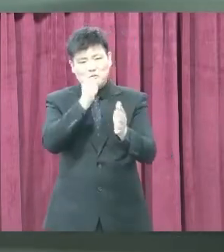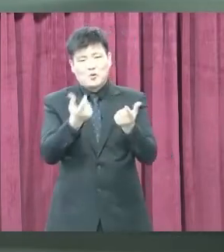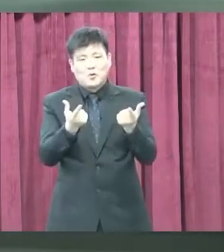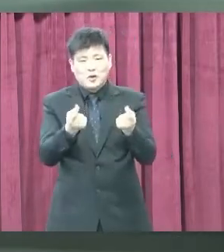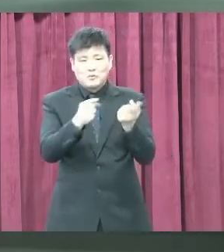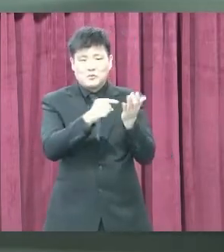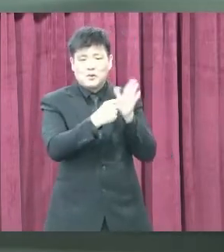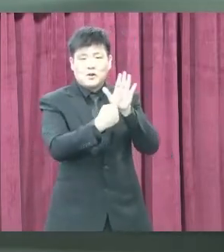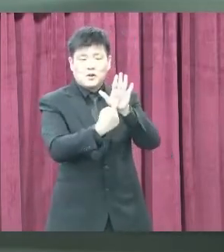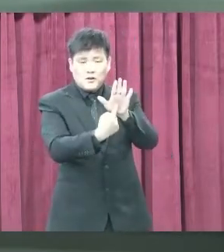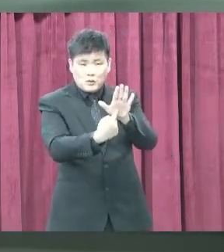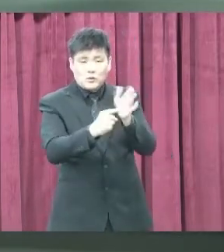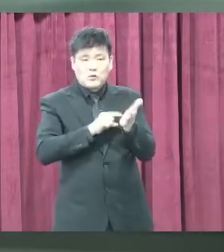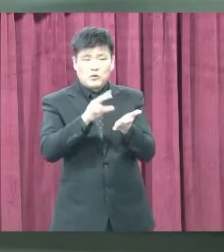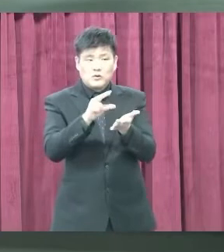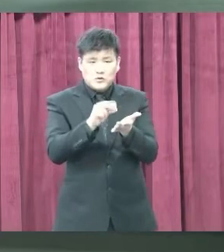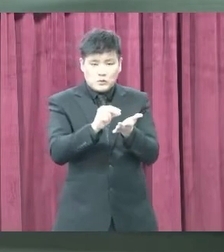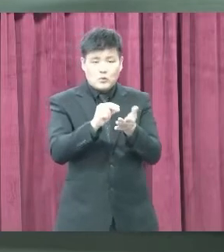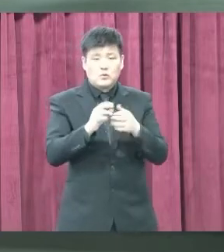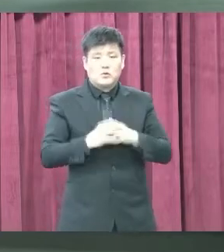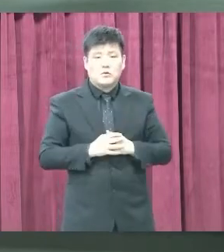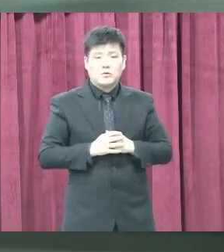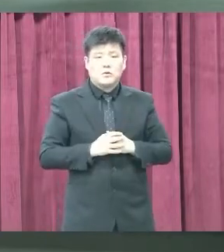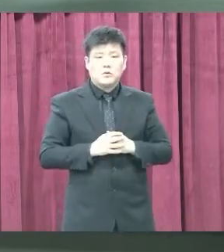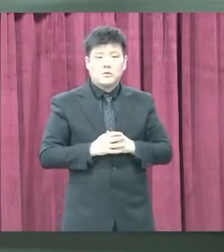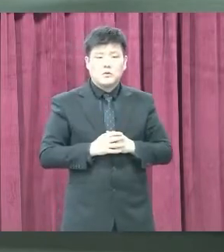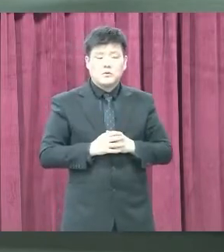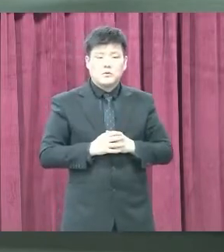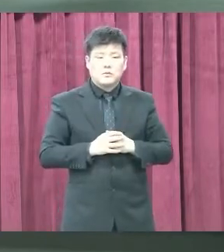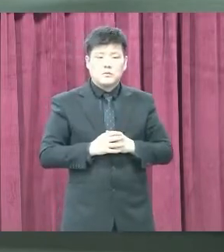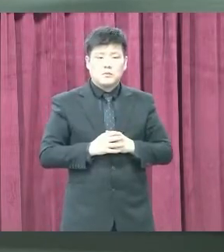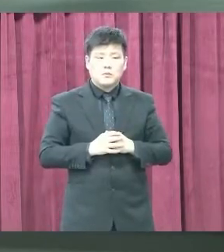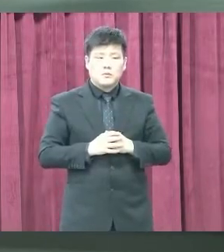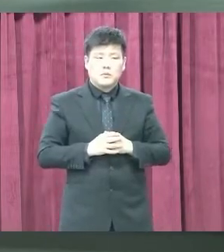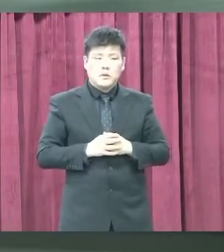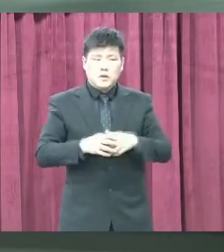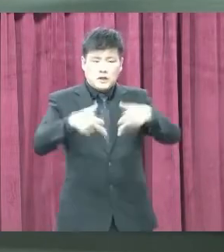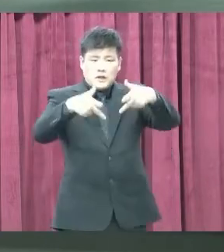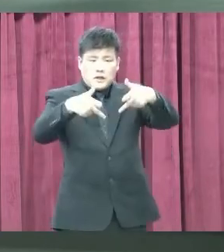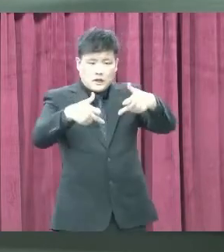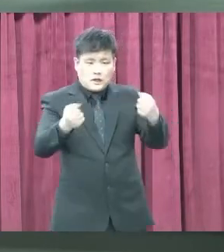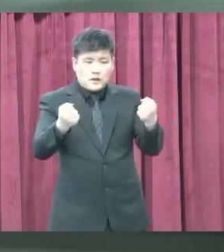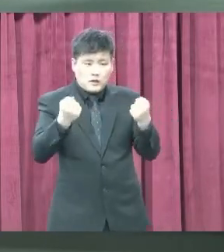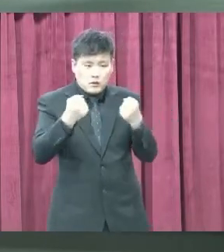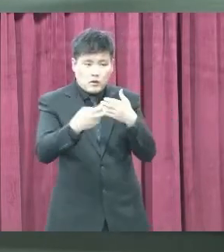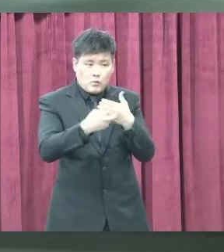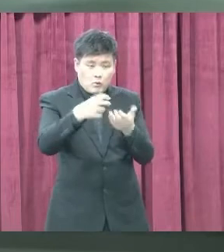발표해 주실 제목은 일부 장애인 건강보건 통계